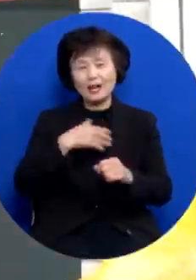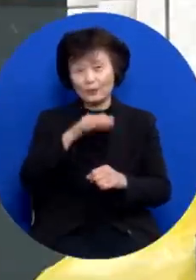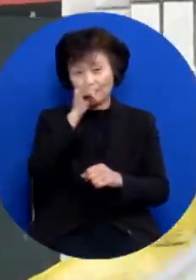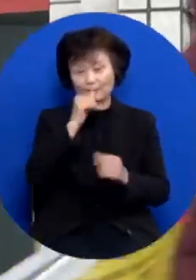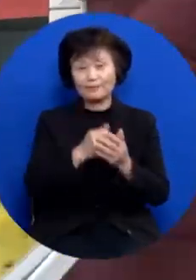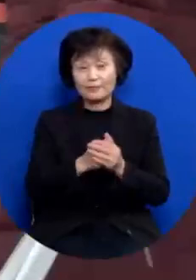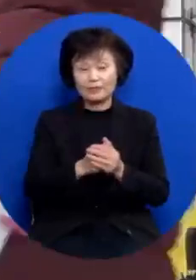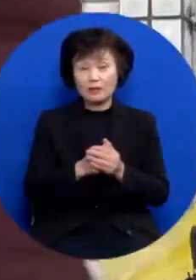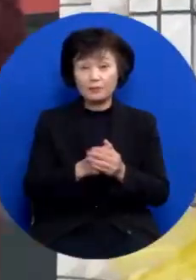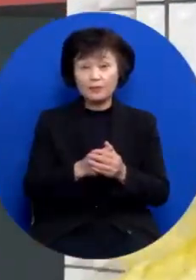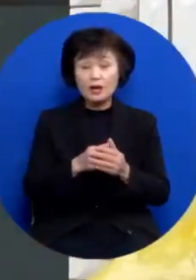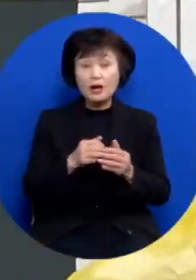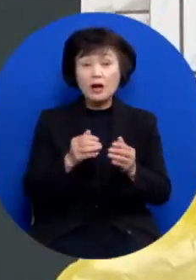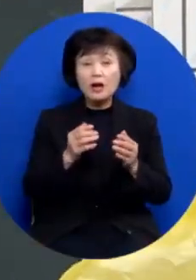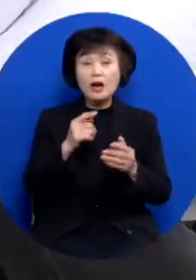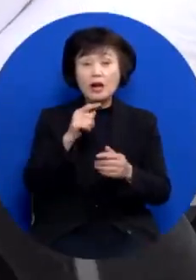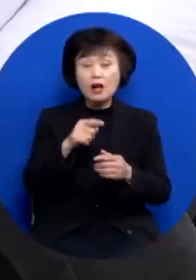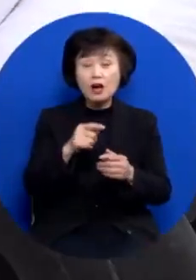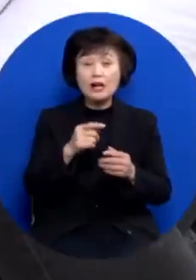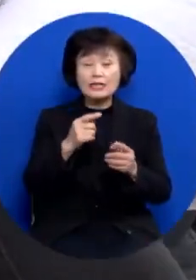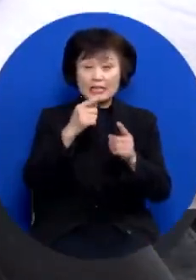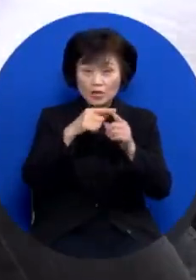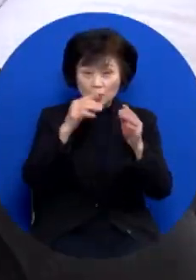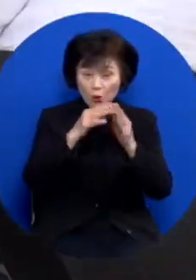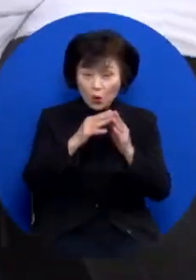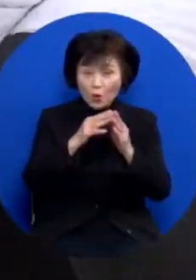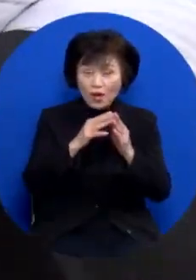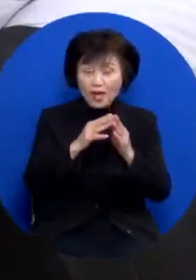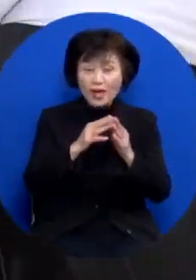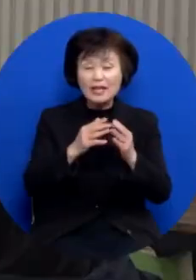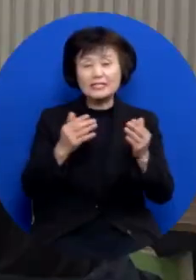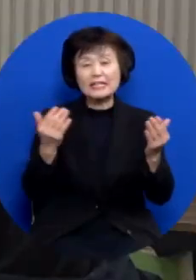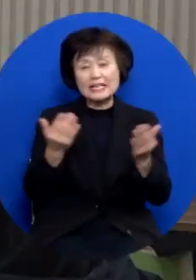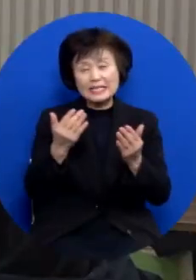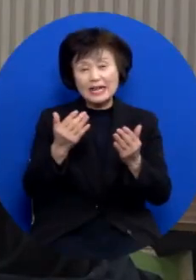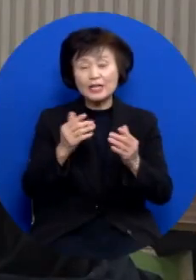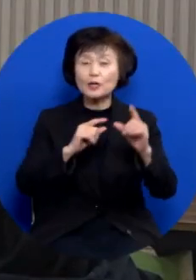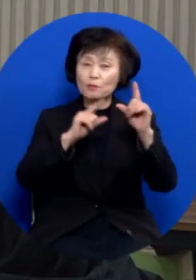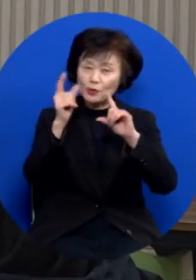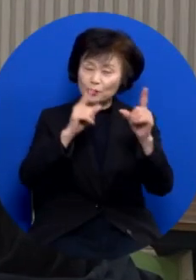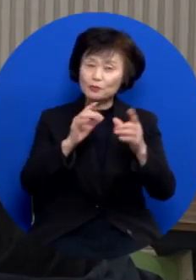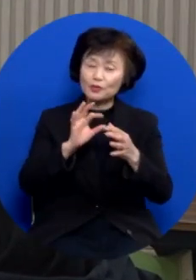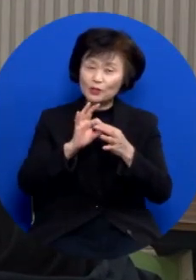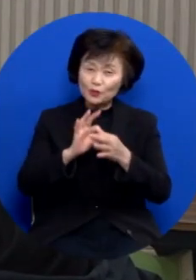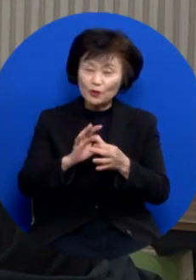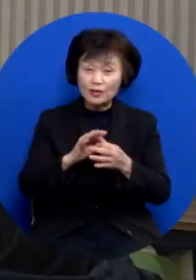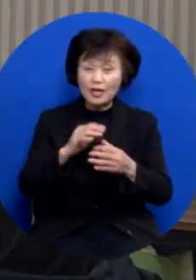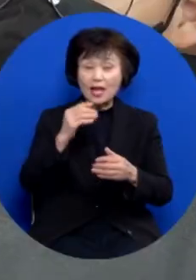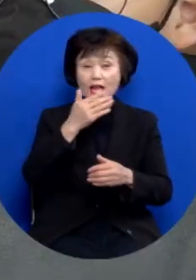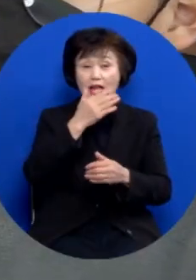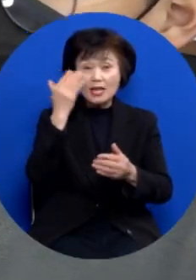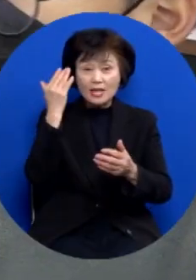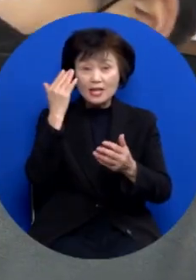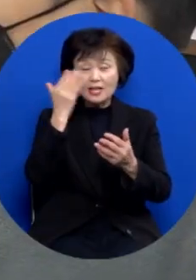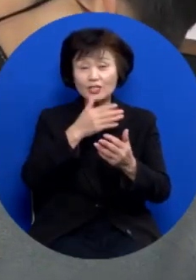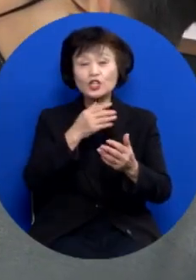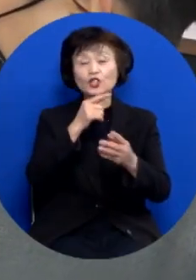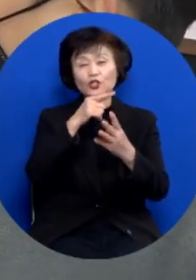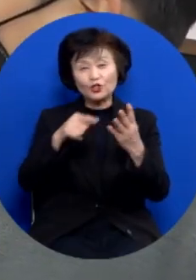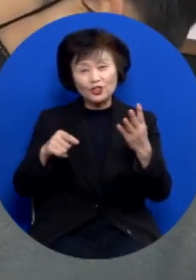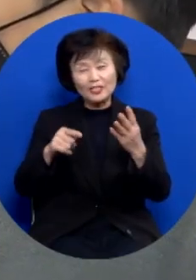고민과 그의 반응한 청주 광림교회의 작은 날갯짓이 하나님의 큰 날개가 되어 청주시를 사랑으로 감싸안고